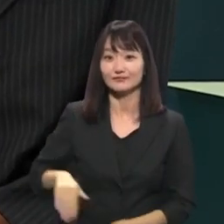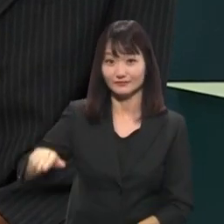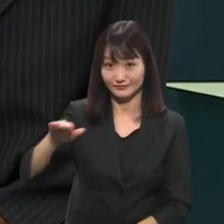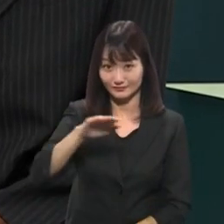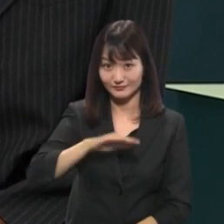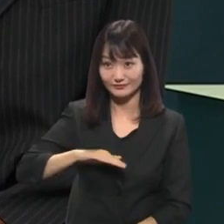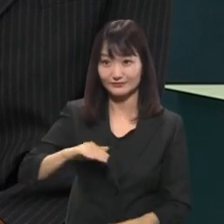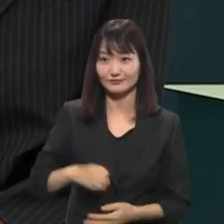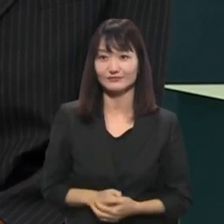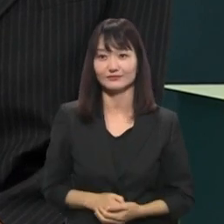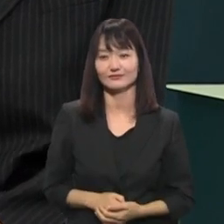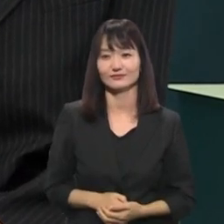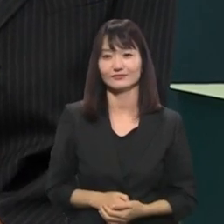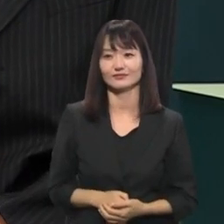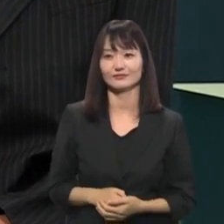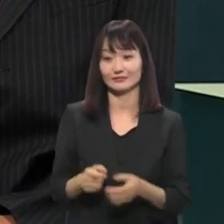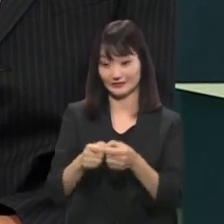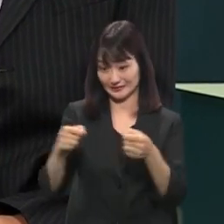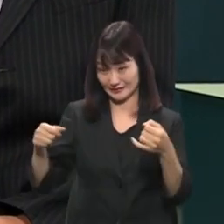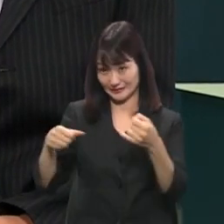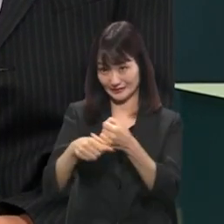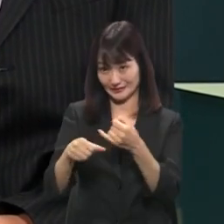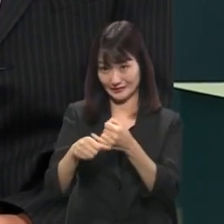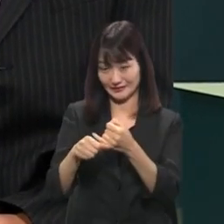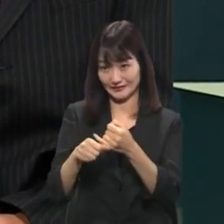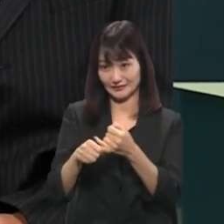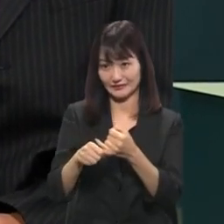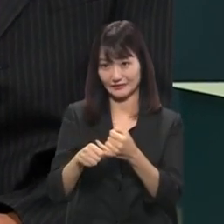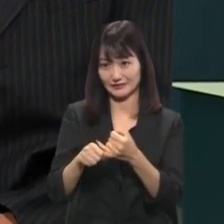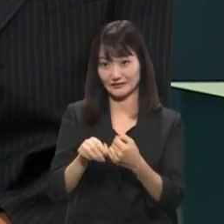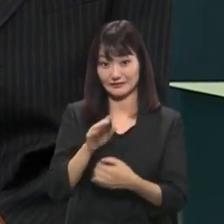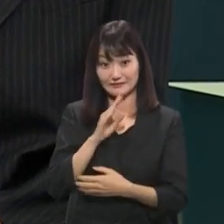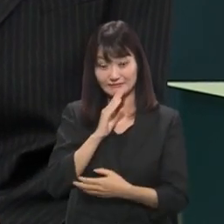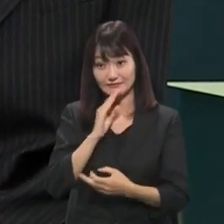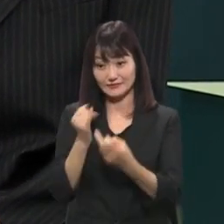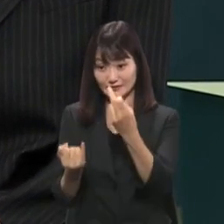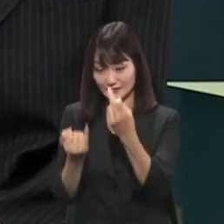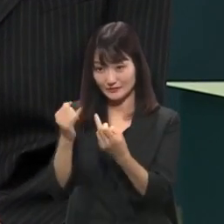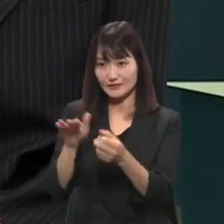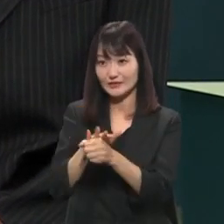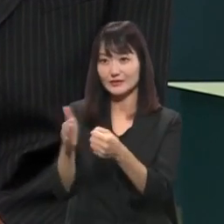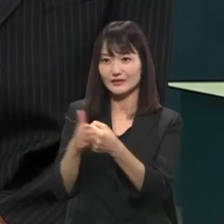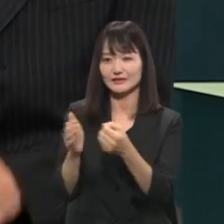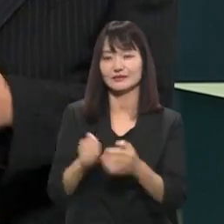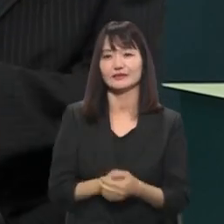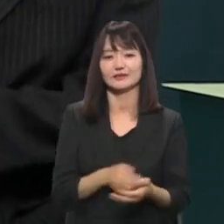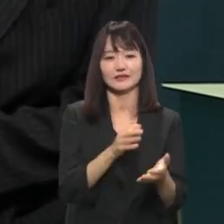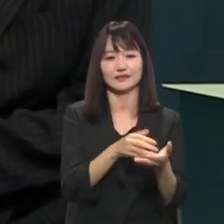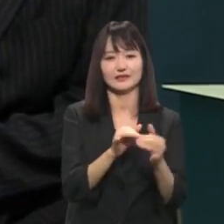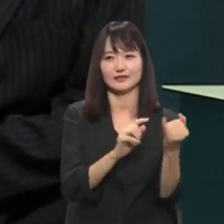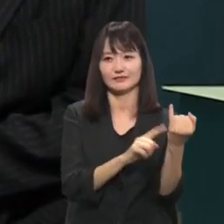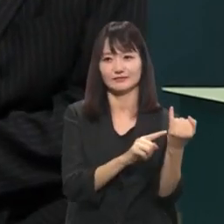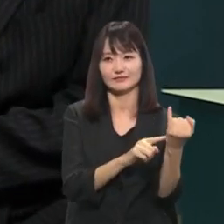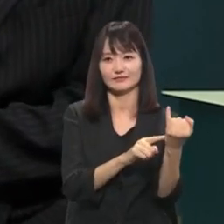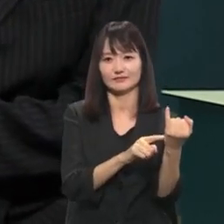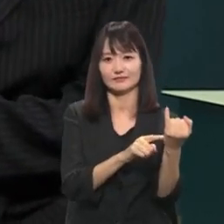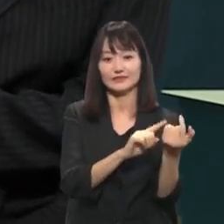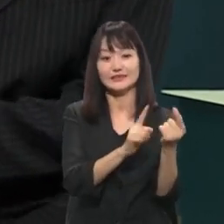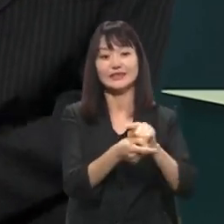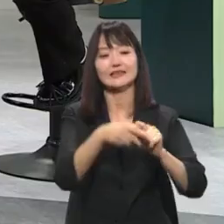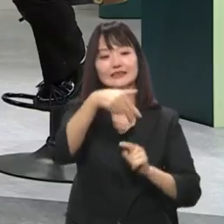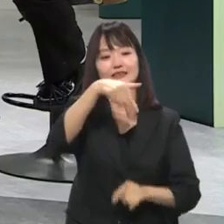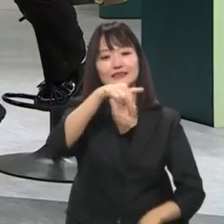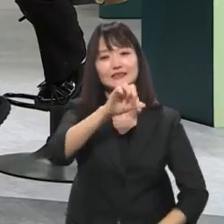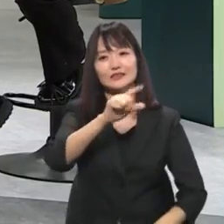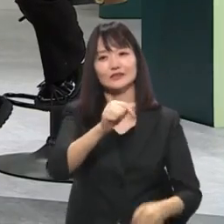그래도 장기연애와 찐남매로 많은 분들에게 사랑을 받았으니까 우리 앵커님이랑 같이 지훈이 역할을 해주시고